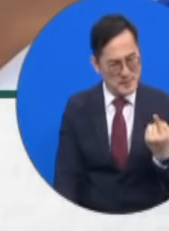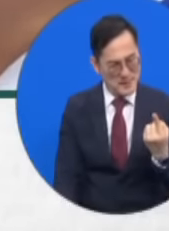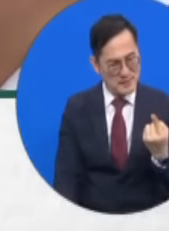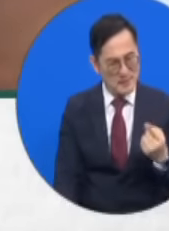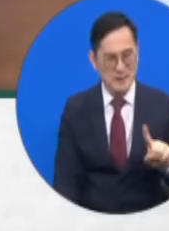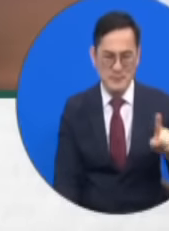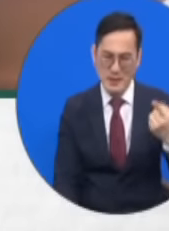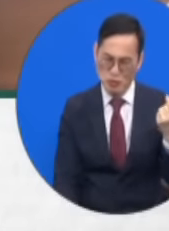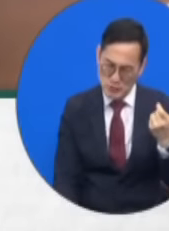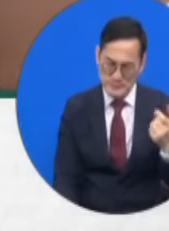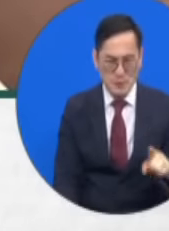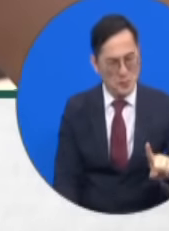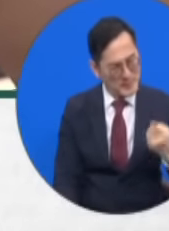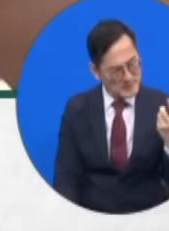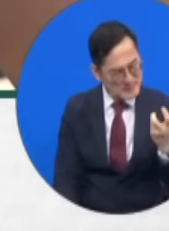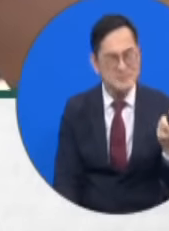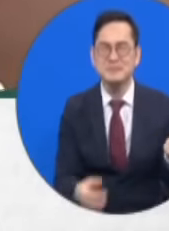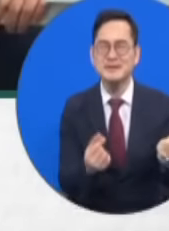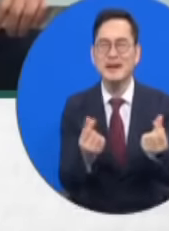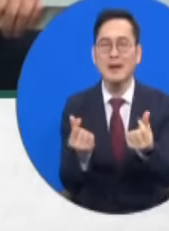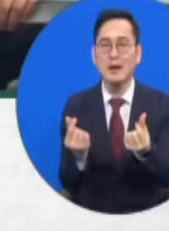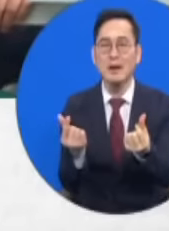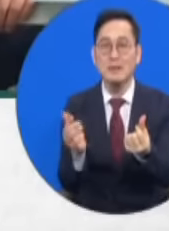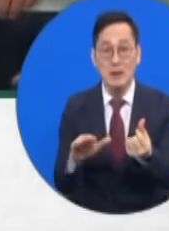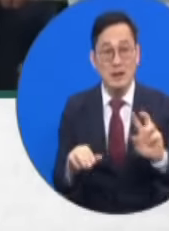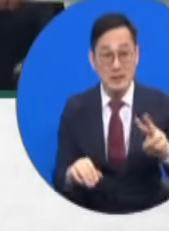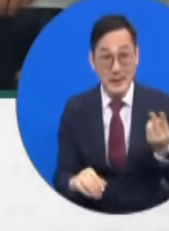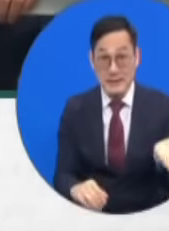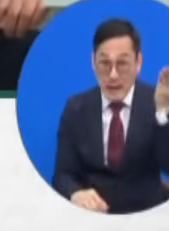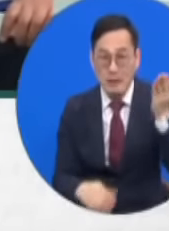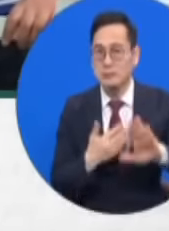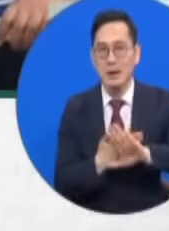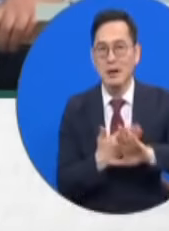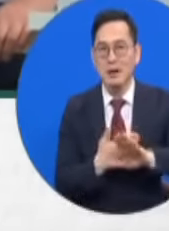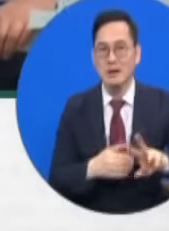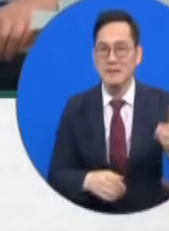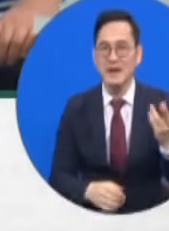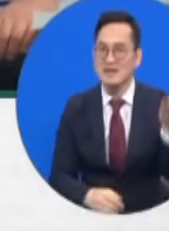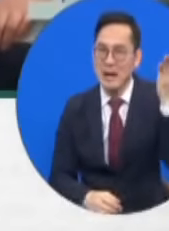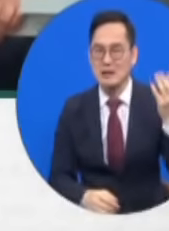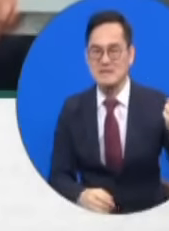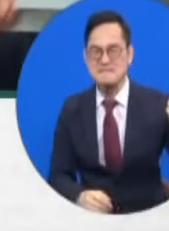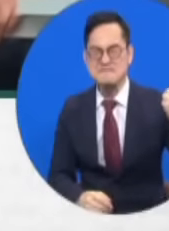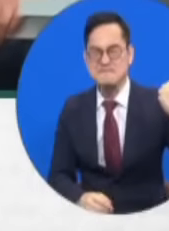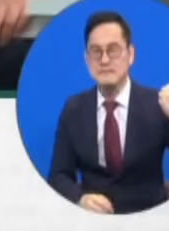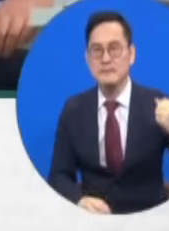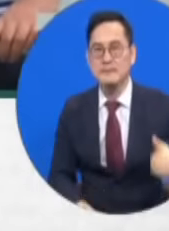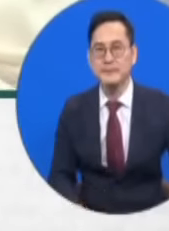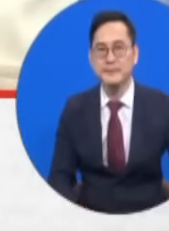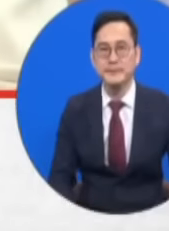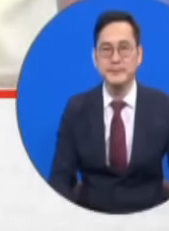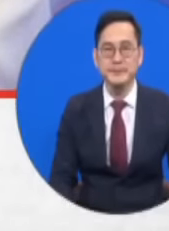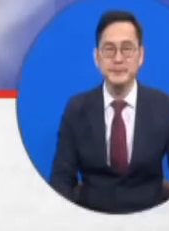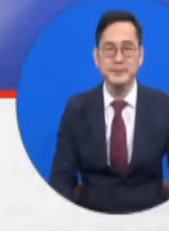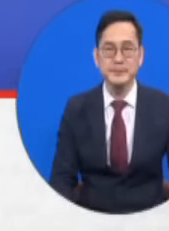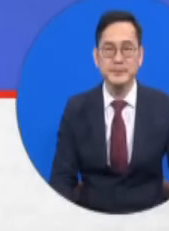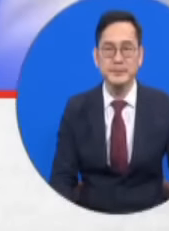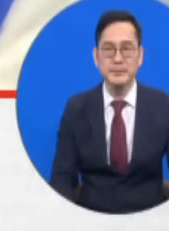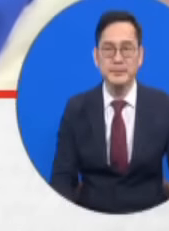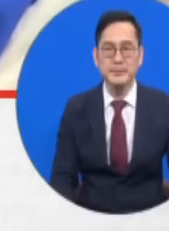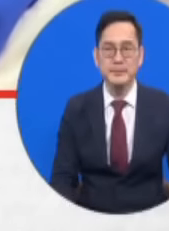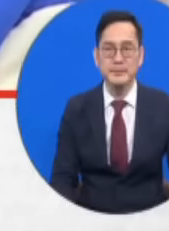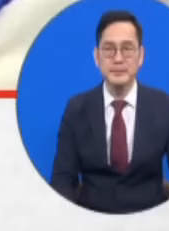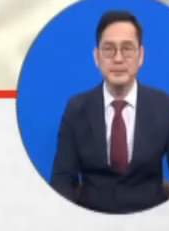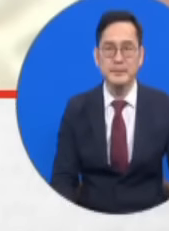과반이기 때문에. 그런데 이제 개헌 저지선까지 넘어가는 건 다른 차원이고, 이번의 상황은 누가 보더라도 시작할